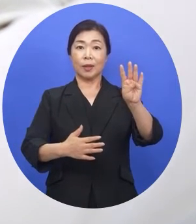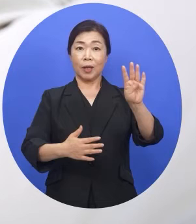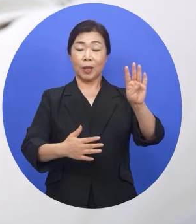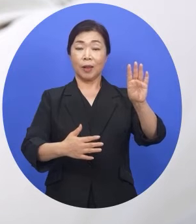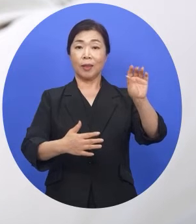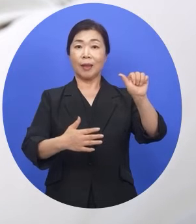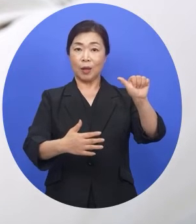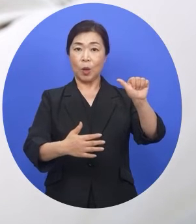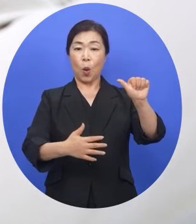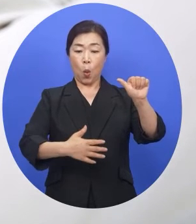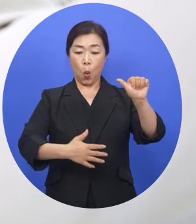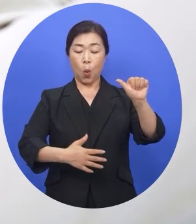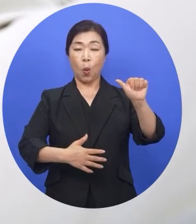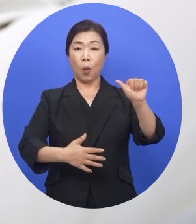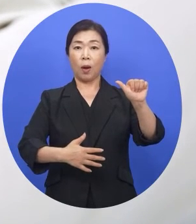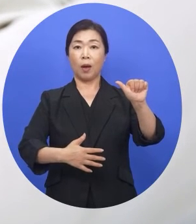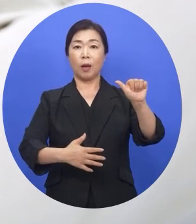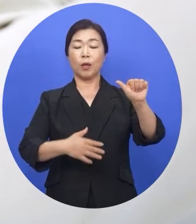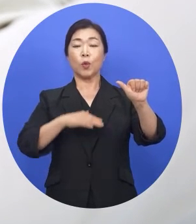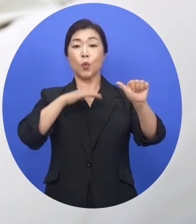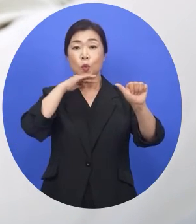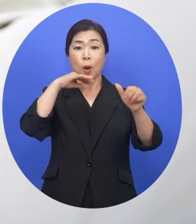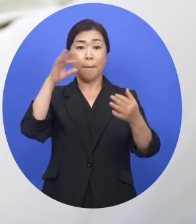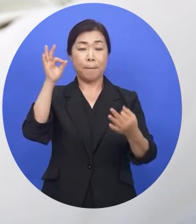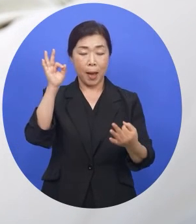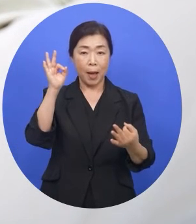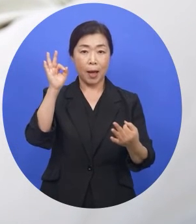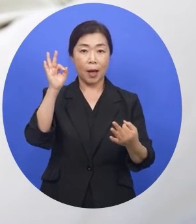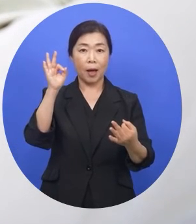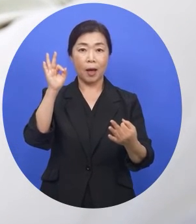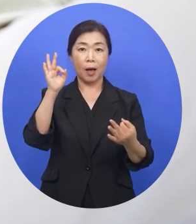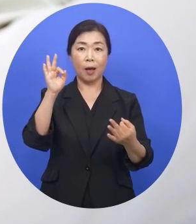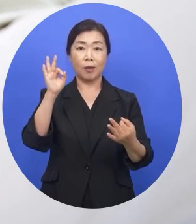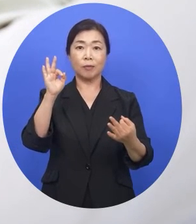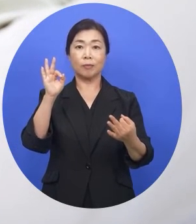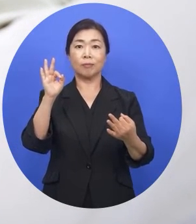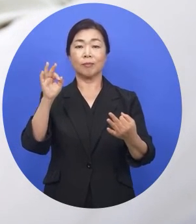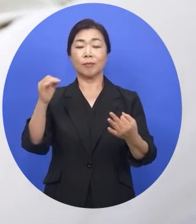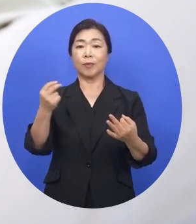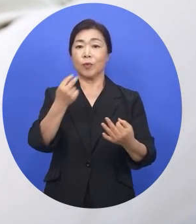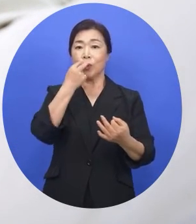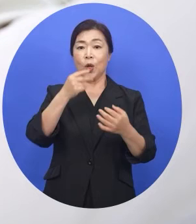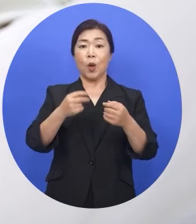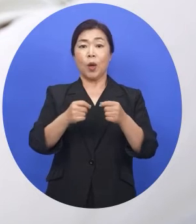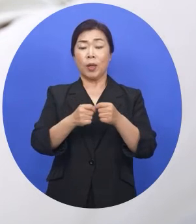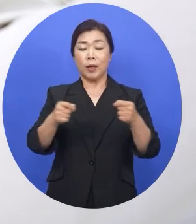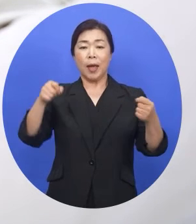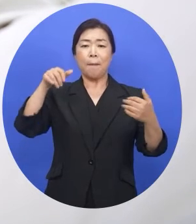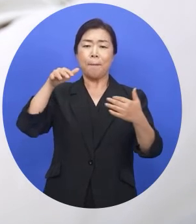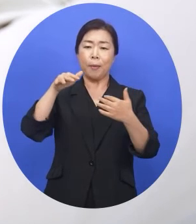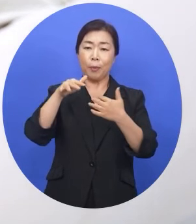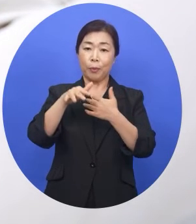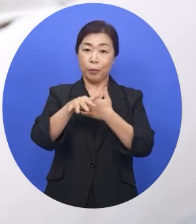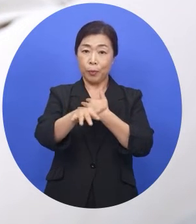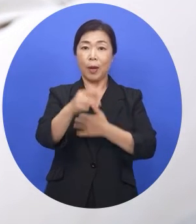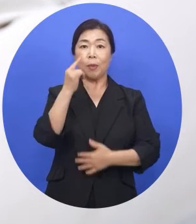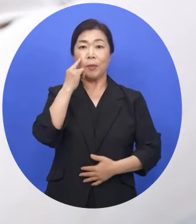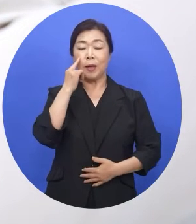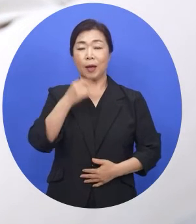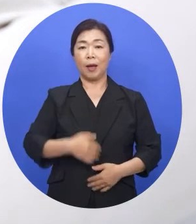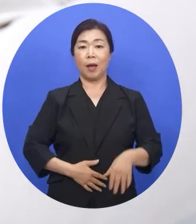셋, 넷, 다섯. 잠시 멈추고 길게 숨을